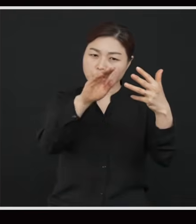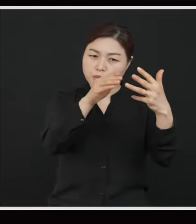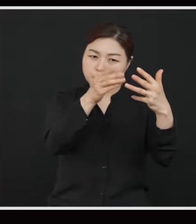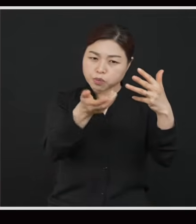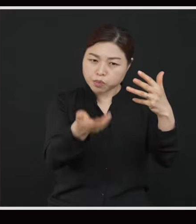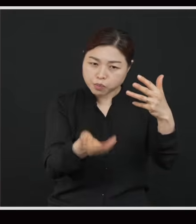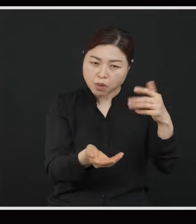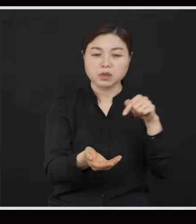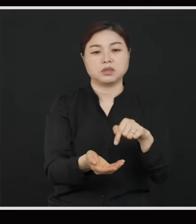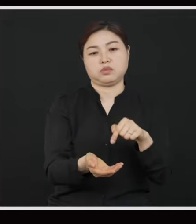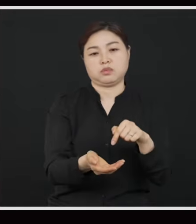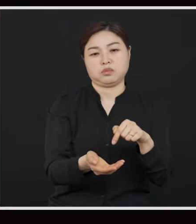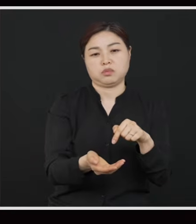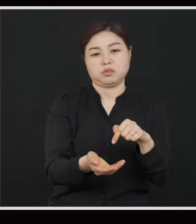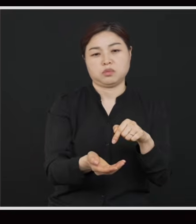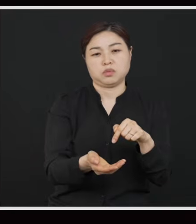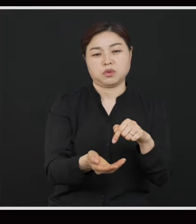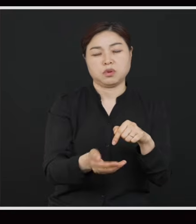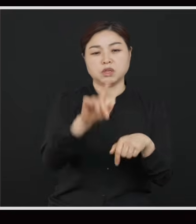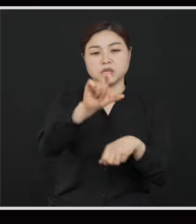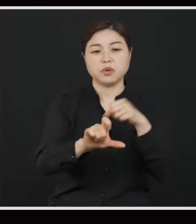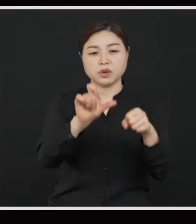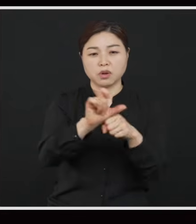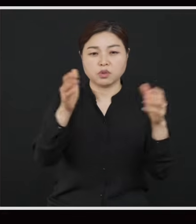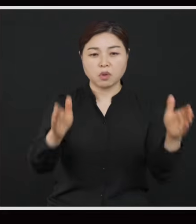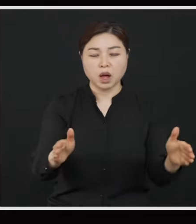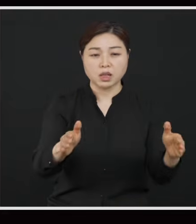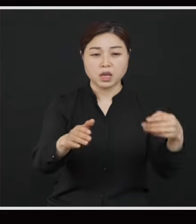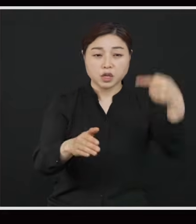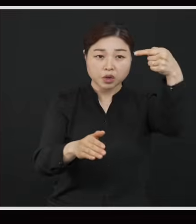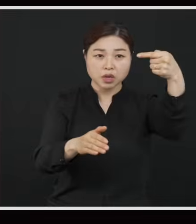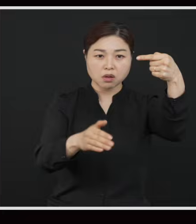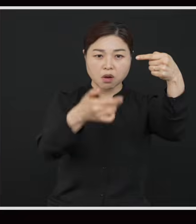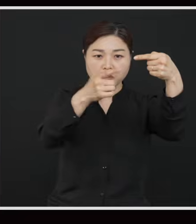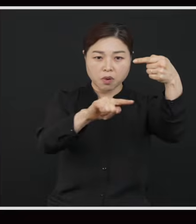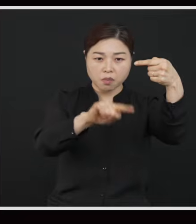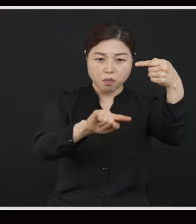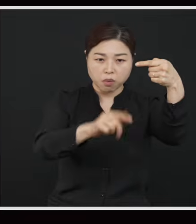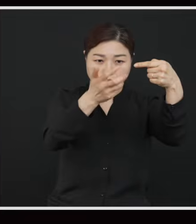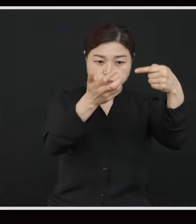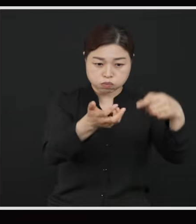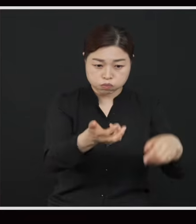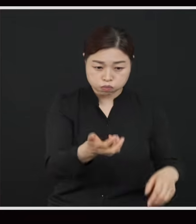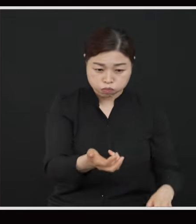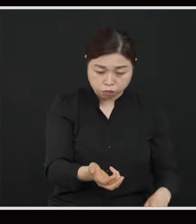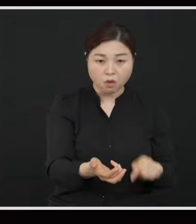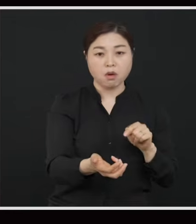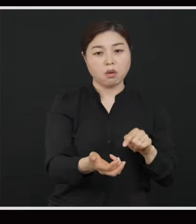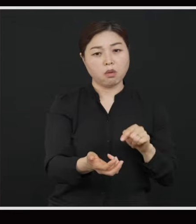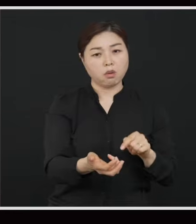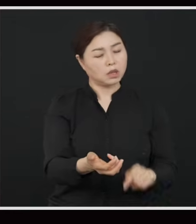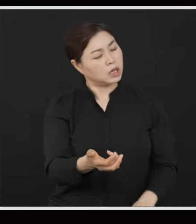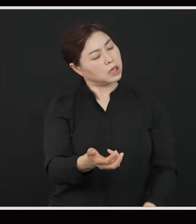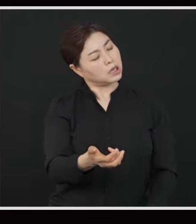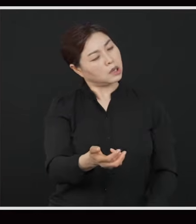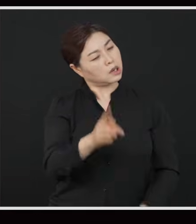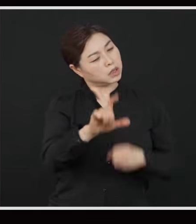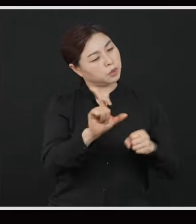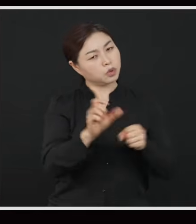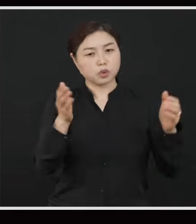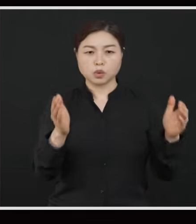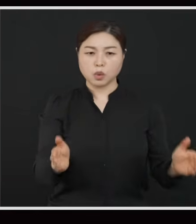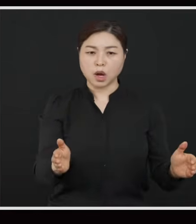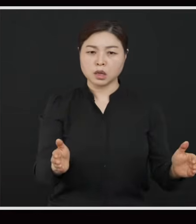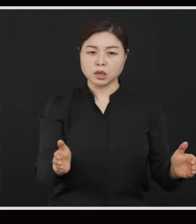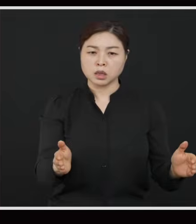지난 15년 사이에 꾸준히 순위가 떨어졌어요. 그래서 사람들이 뭐가 바뀌었길래